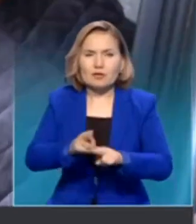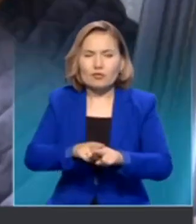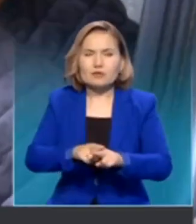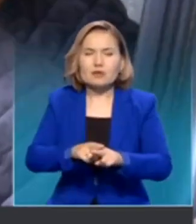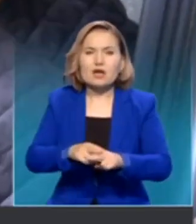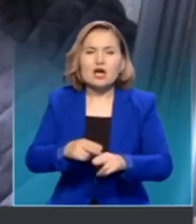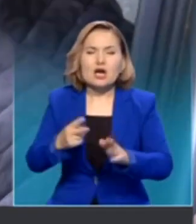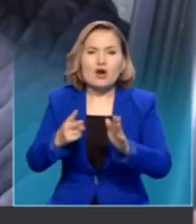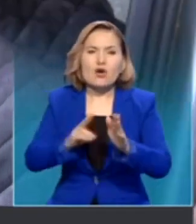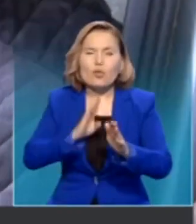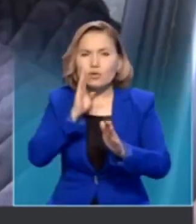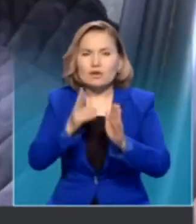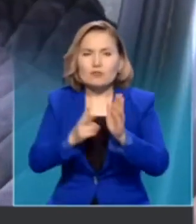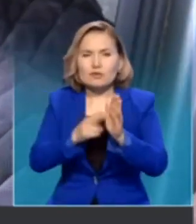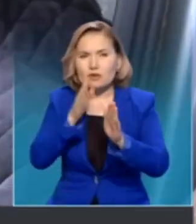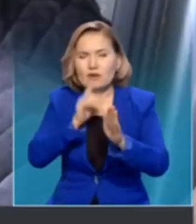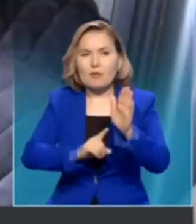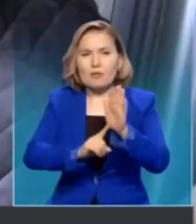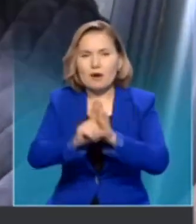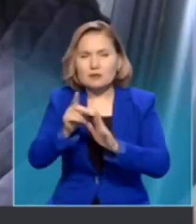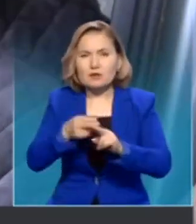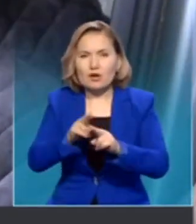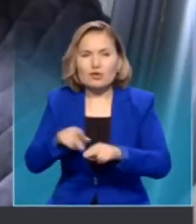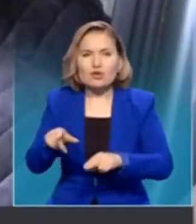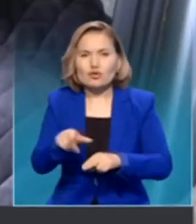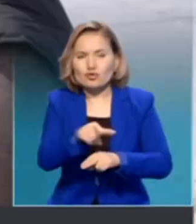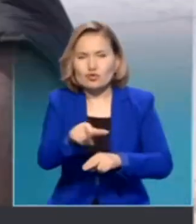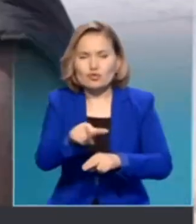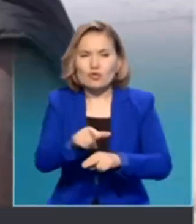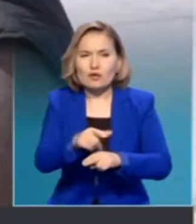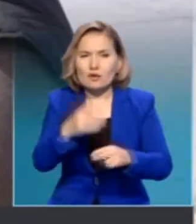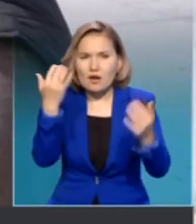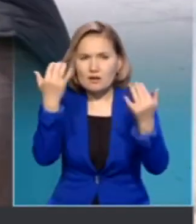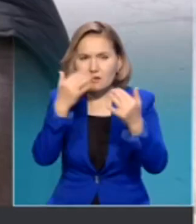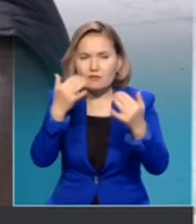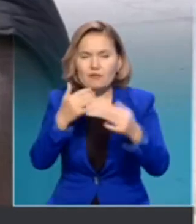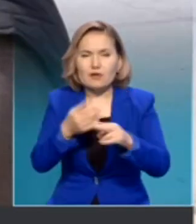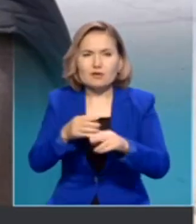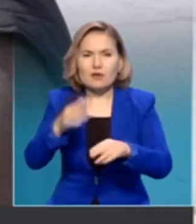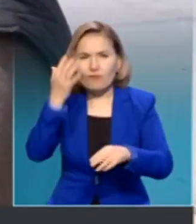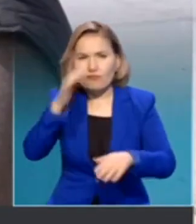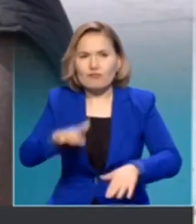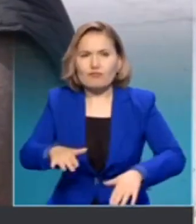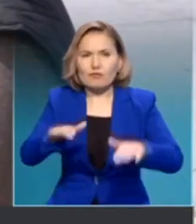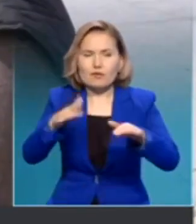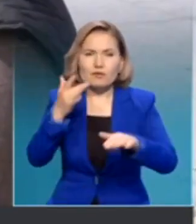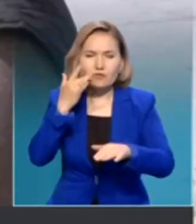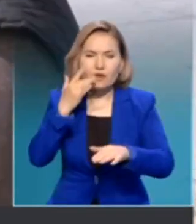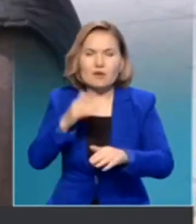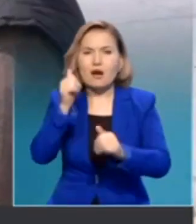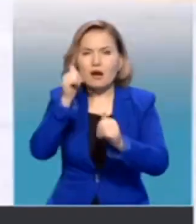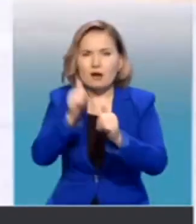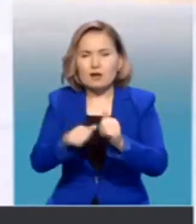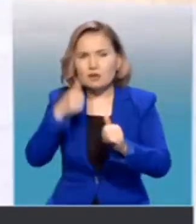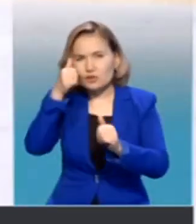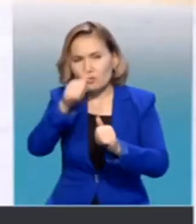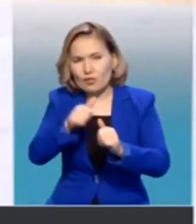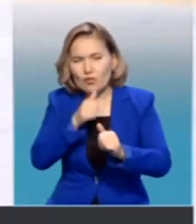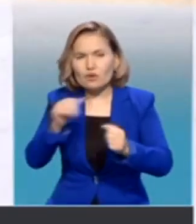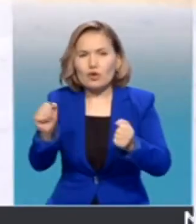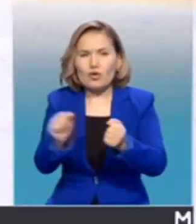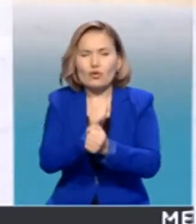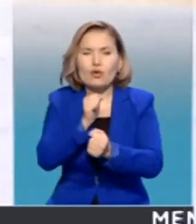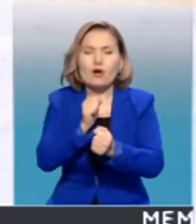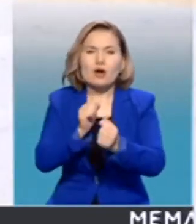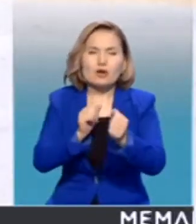болмады. 3-4 метр жерде әрем көрінді түтіннен. Былтырда өрт осы жыл сайын осы қамыс өртейді ау керім. Жел мына жағынан